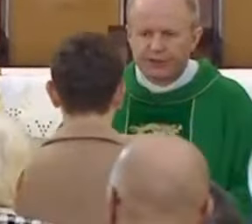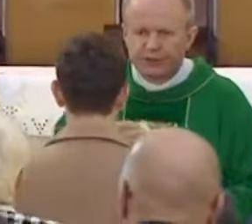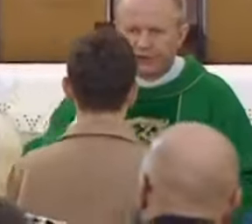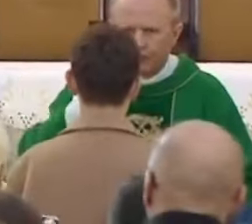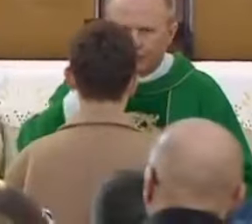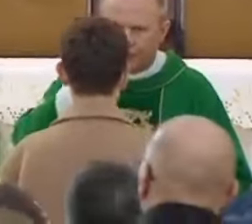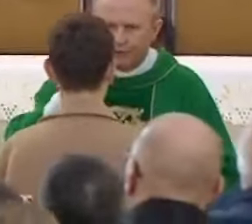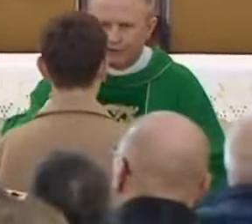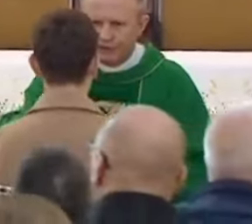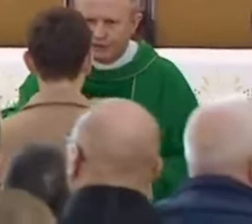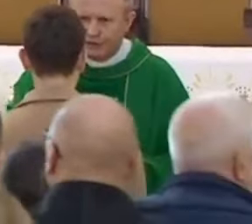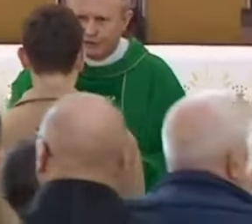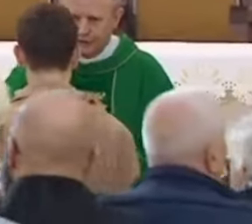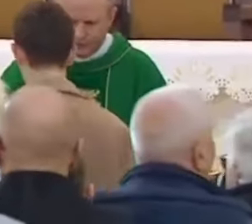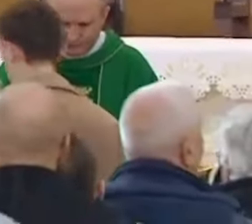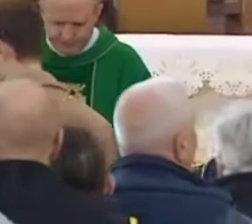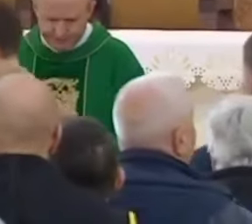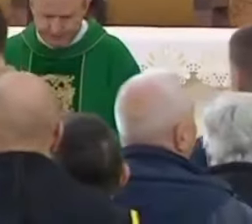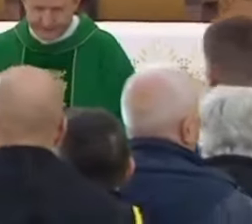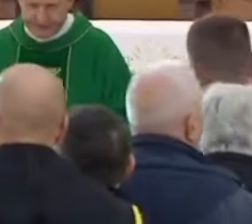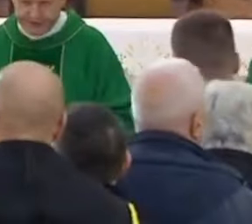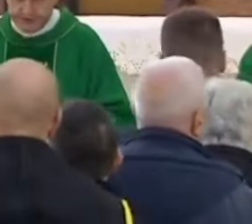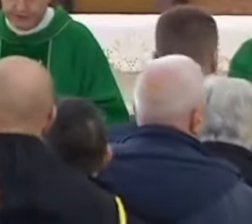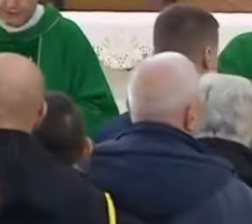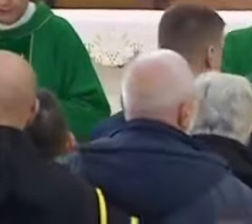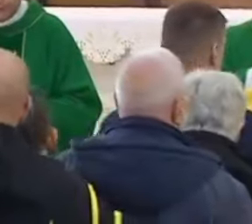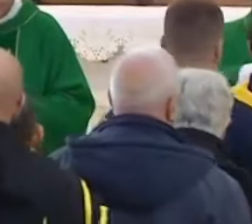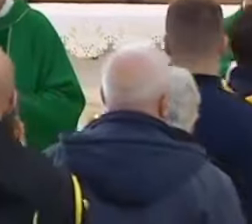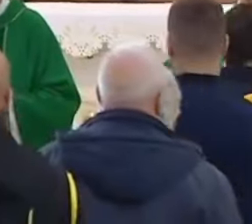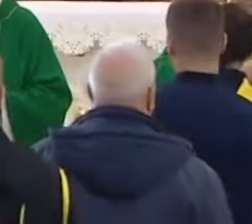nie brak mi n